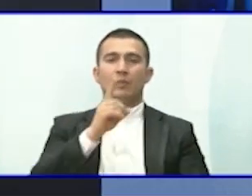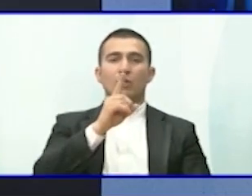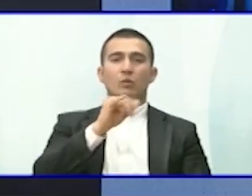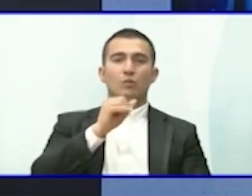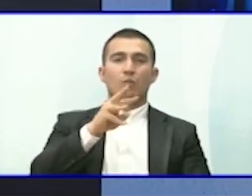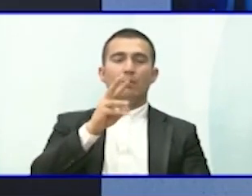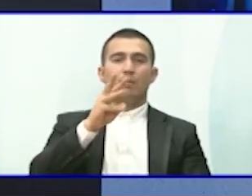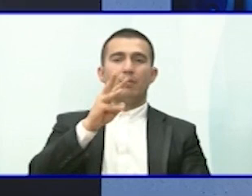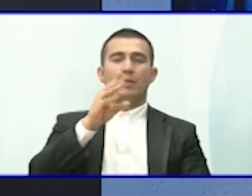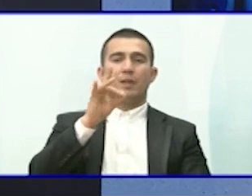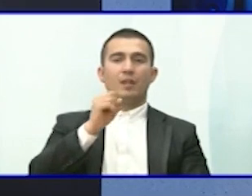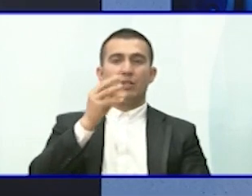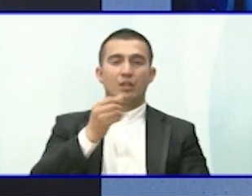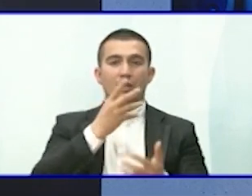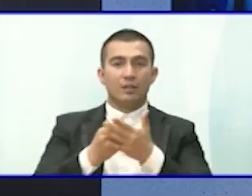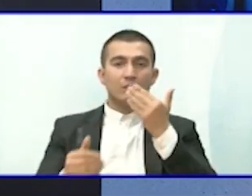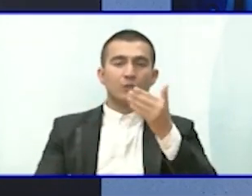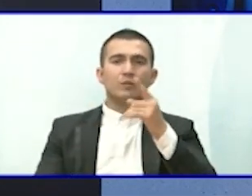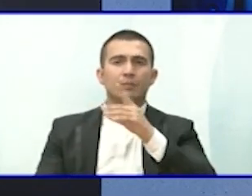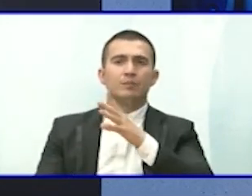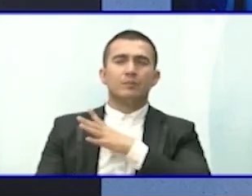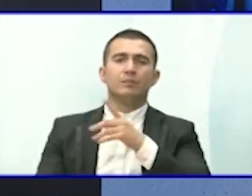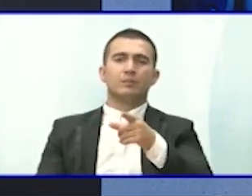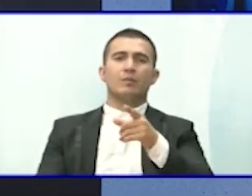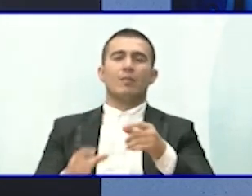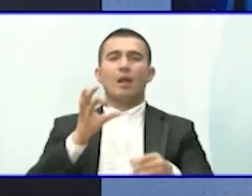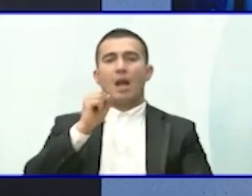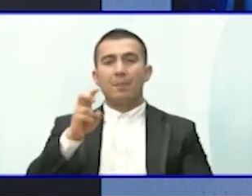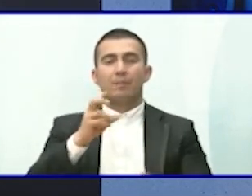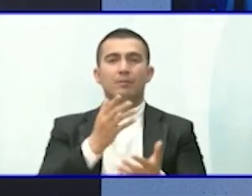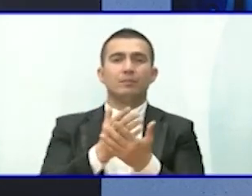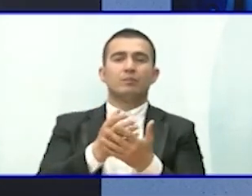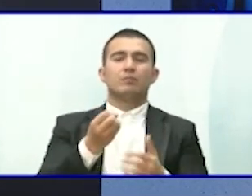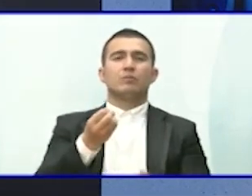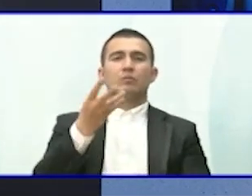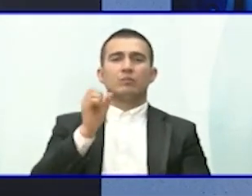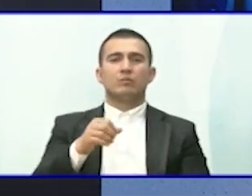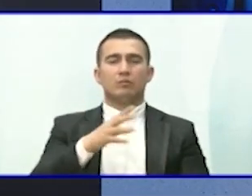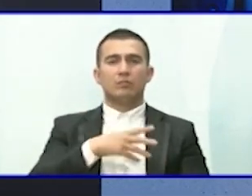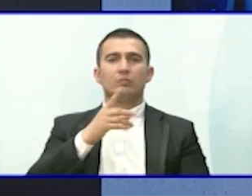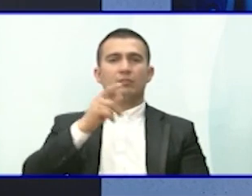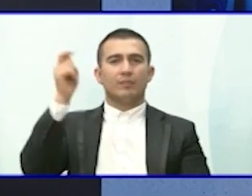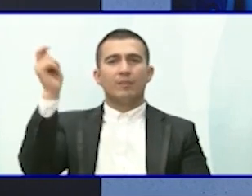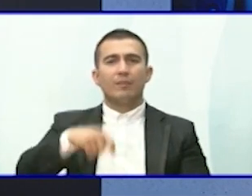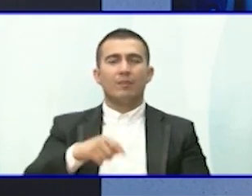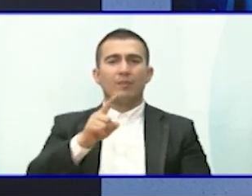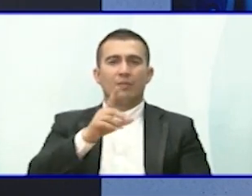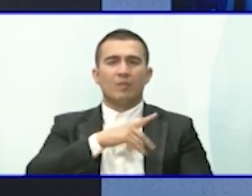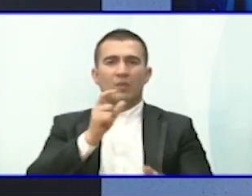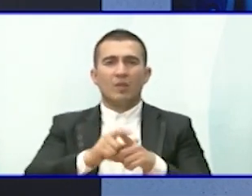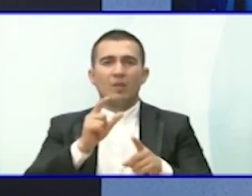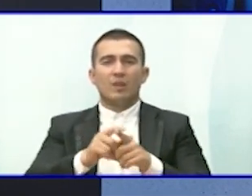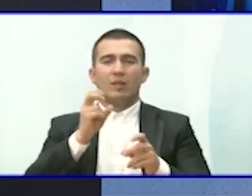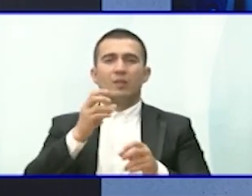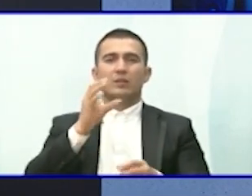это тележурнал рассказывает об инопланетянин инопланетянин слов